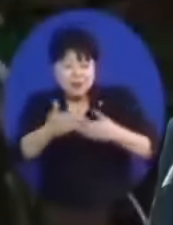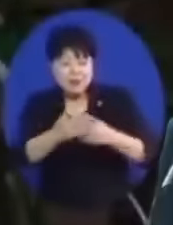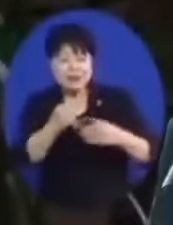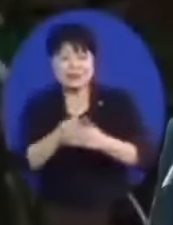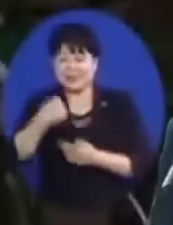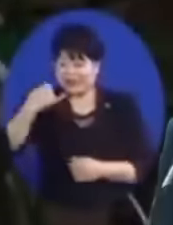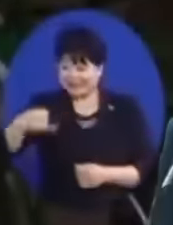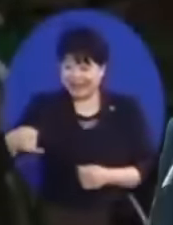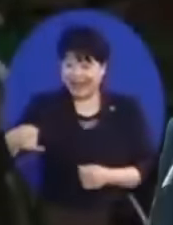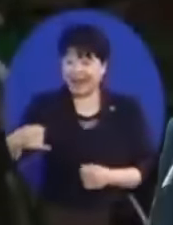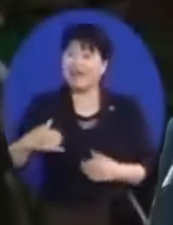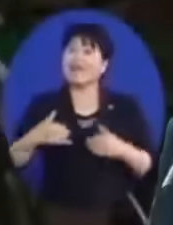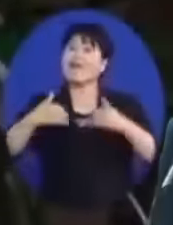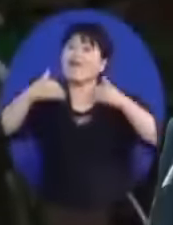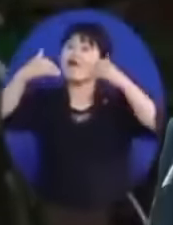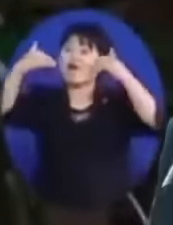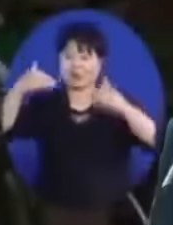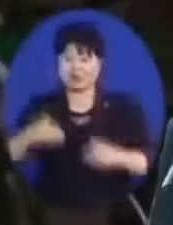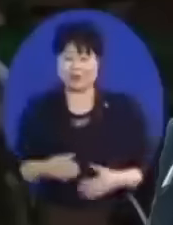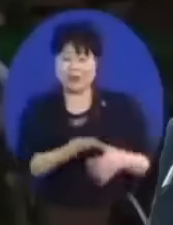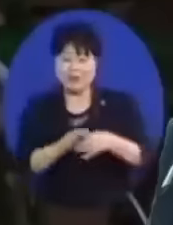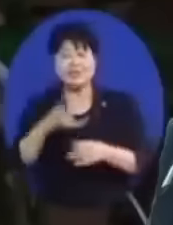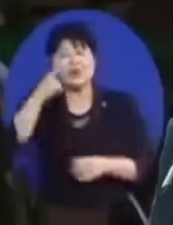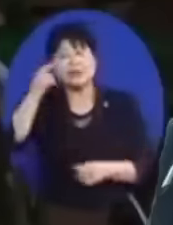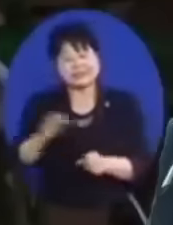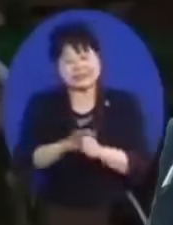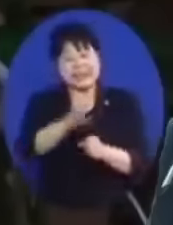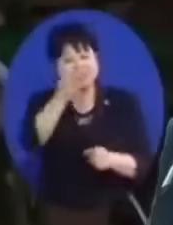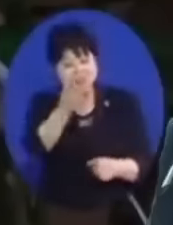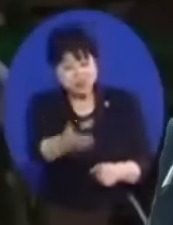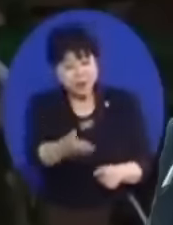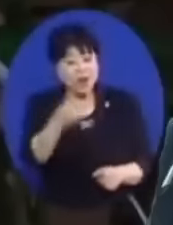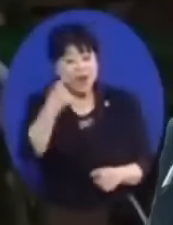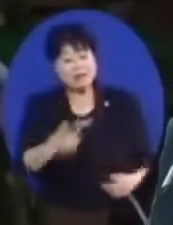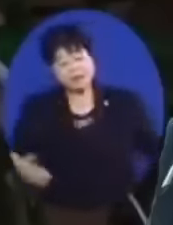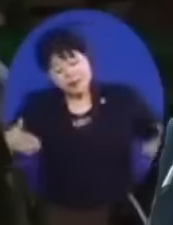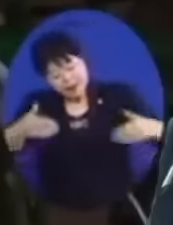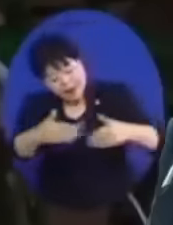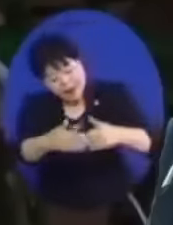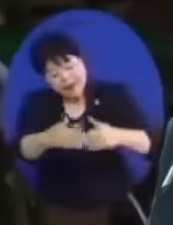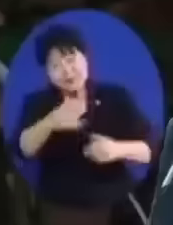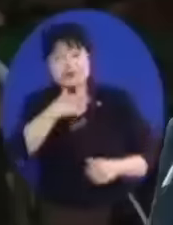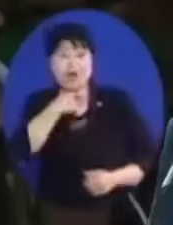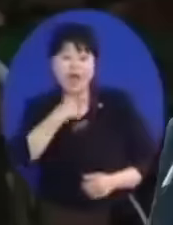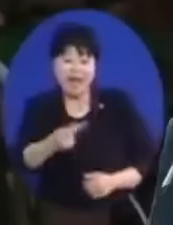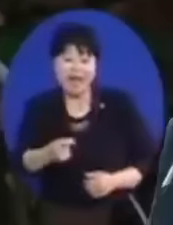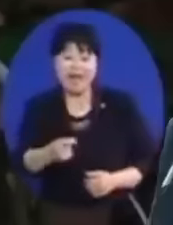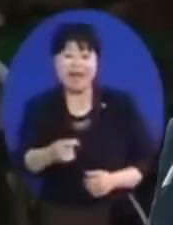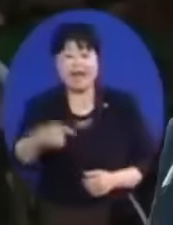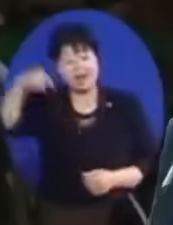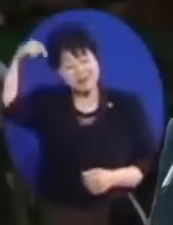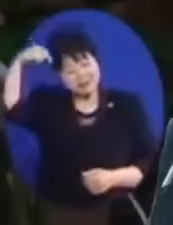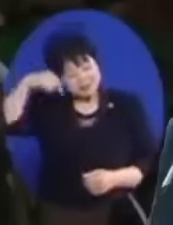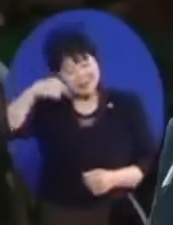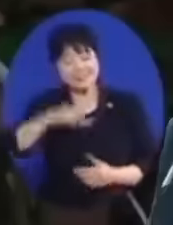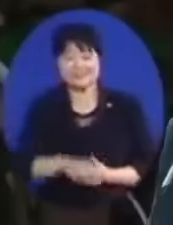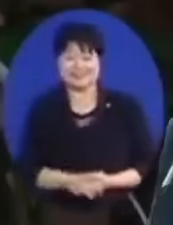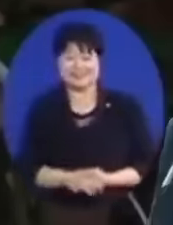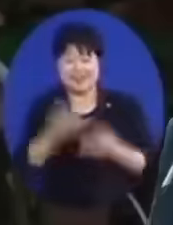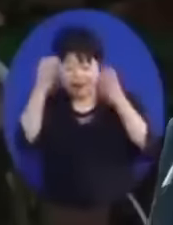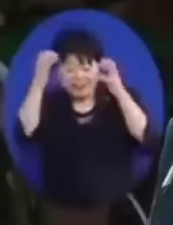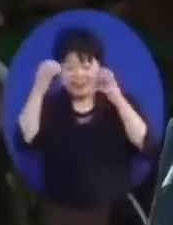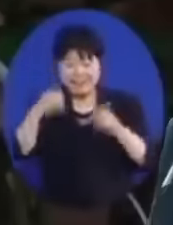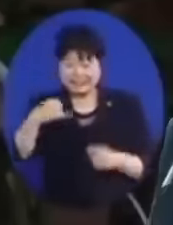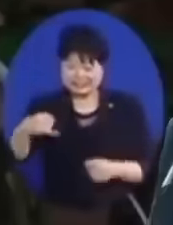딸이 장성하도 역시 아버지를 사랑하고 아버지의 품에 안기기를 원하는 것이구나. 그것을 느꼈다는 것입니다. 어릴